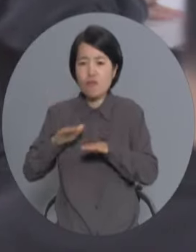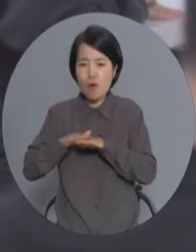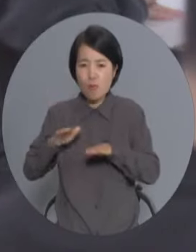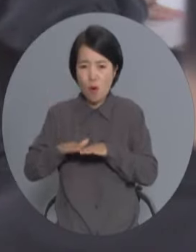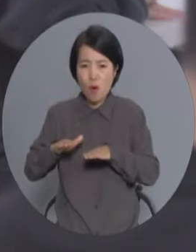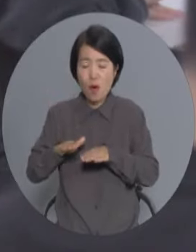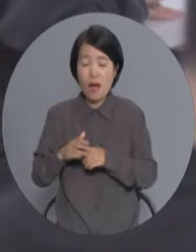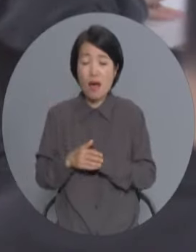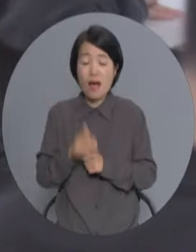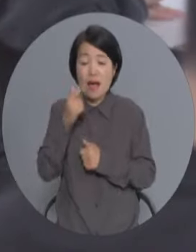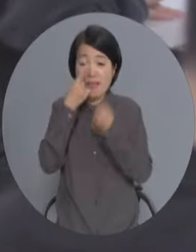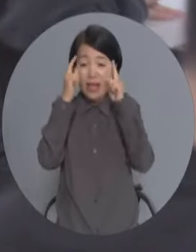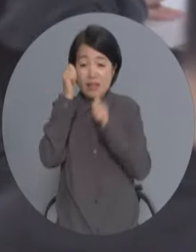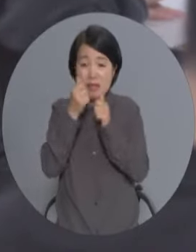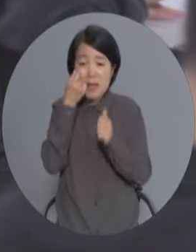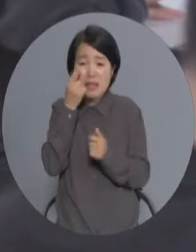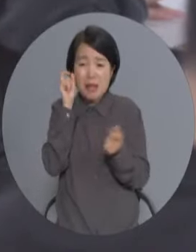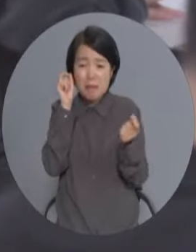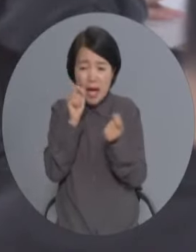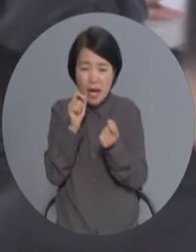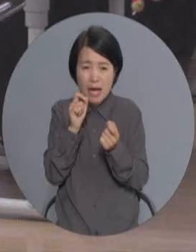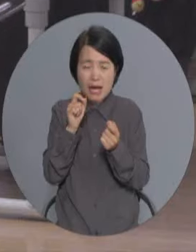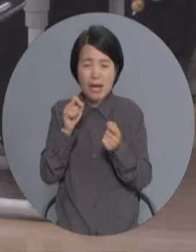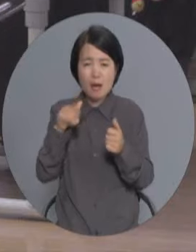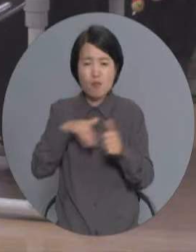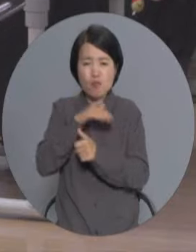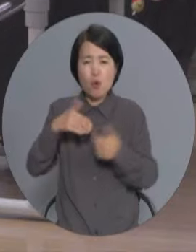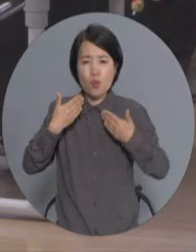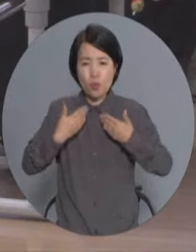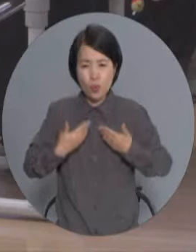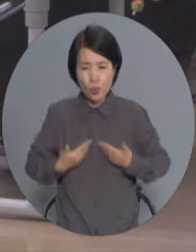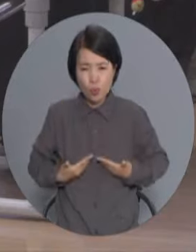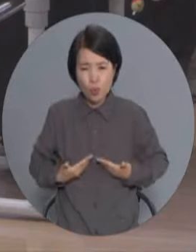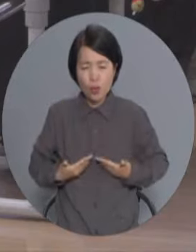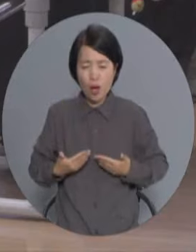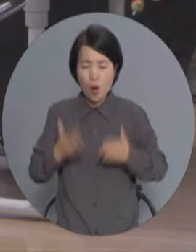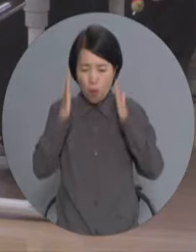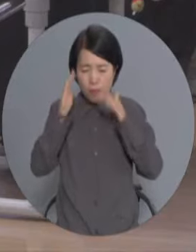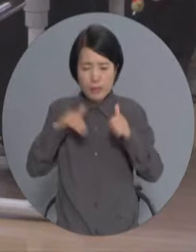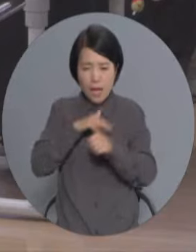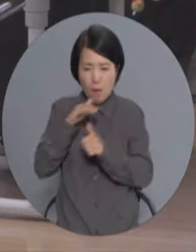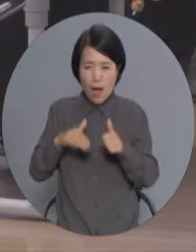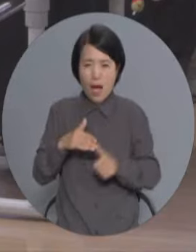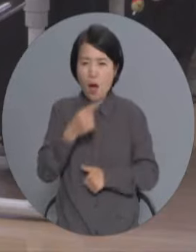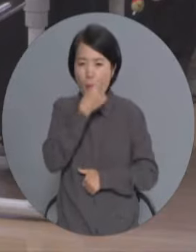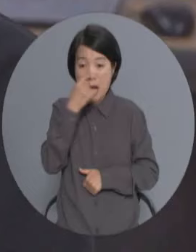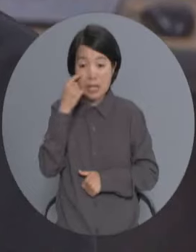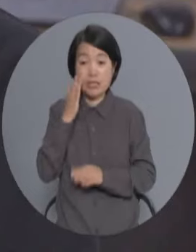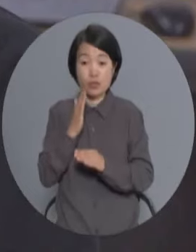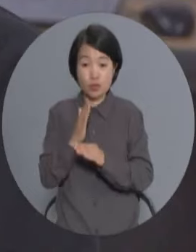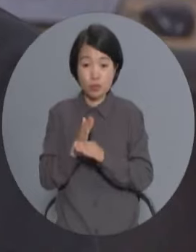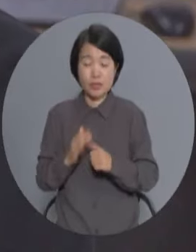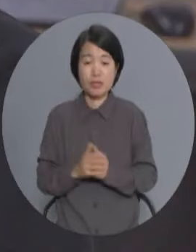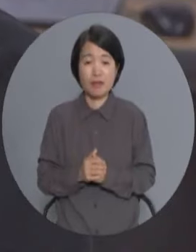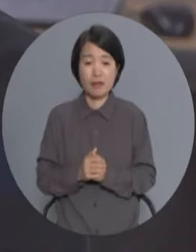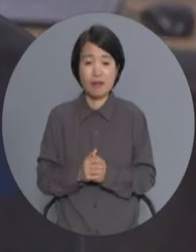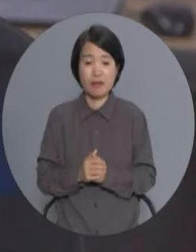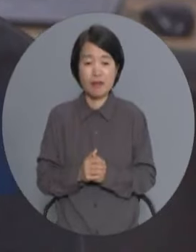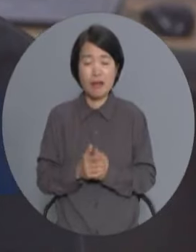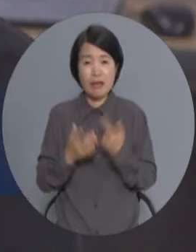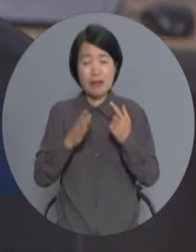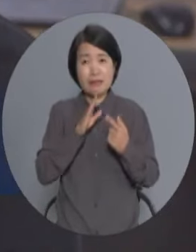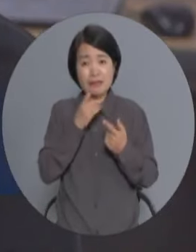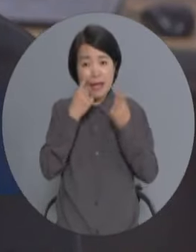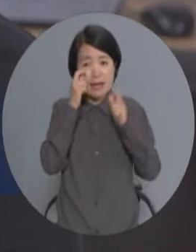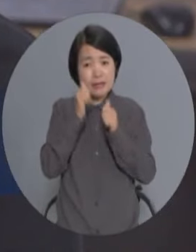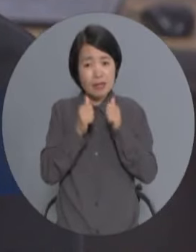한 달 앞, 수험생들은 차분한 분위기에서 학습 상태를 점검하고 있습니다. 실감은 안 나는 것